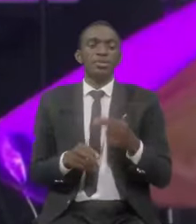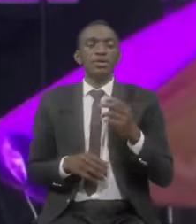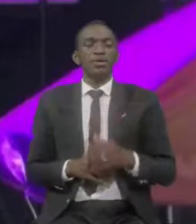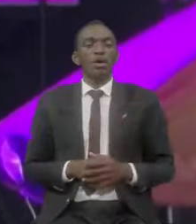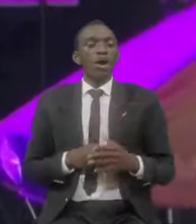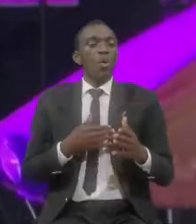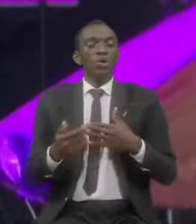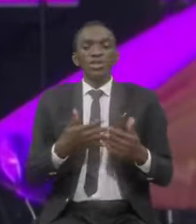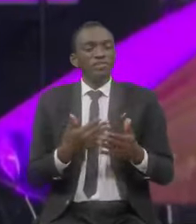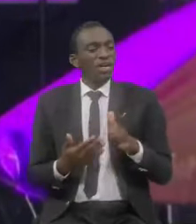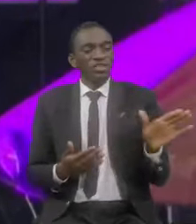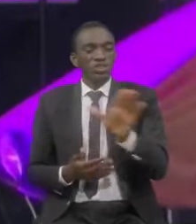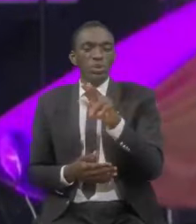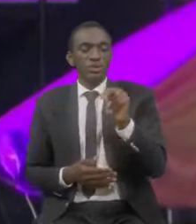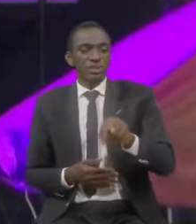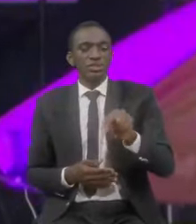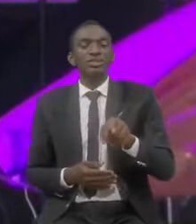et quels que soient nos besoins,